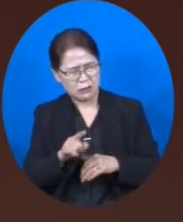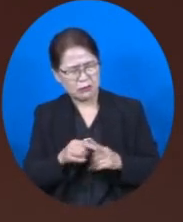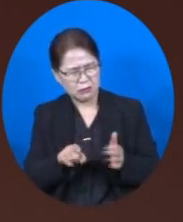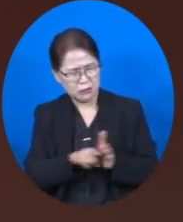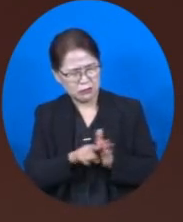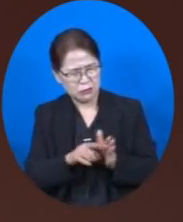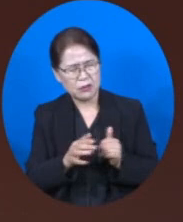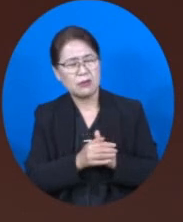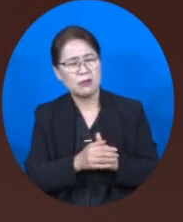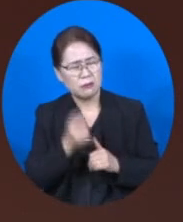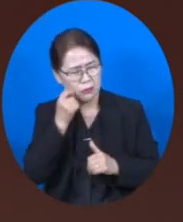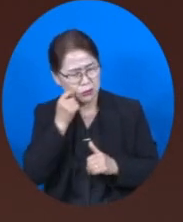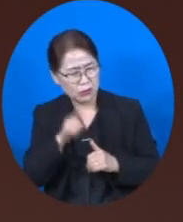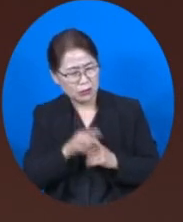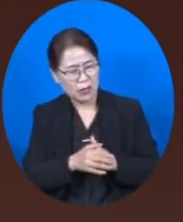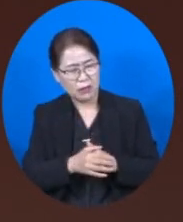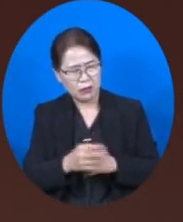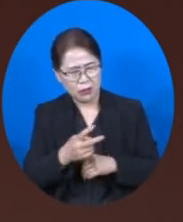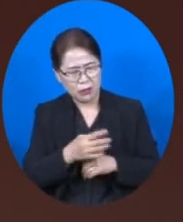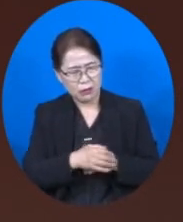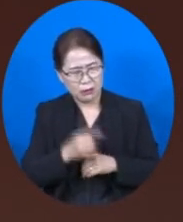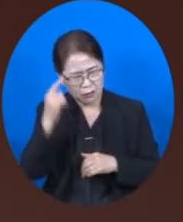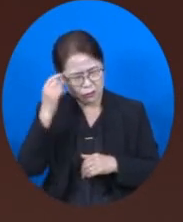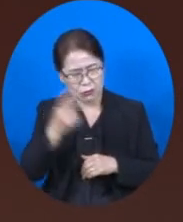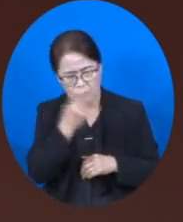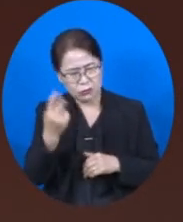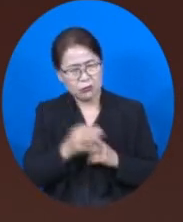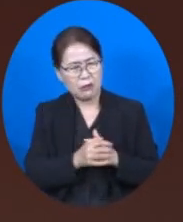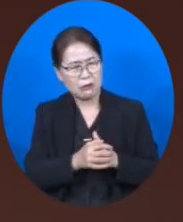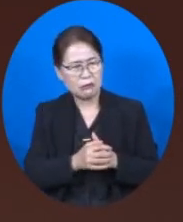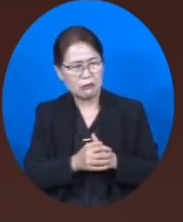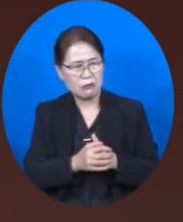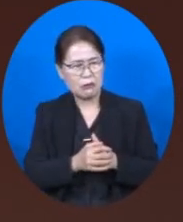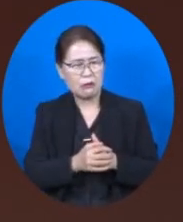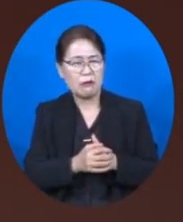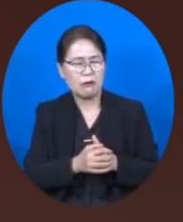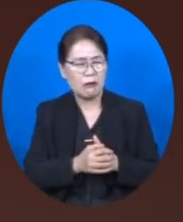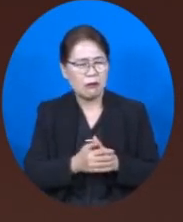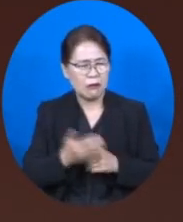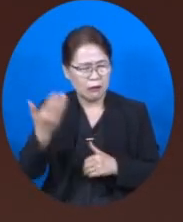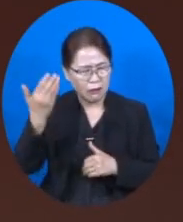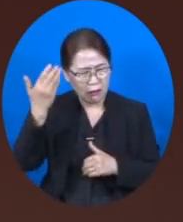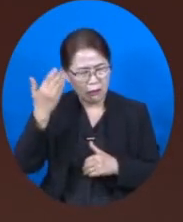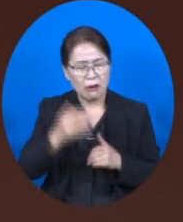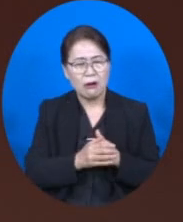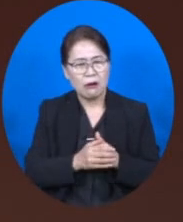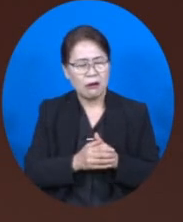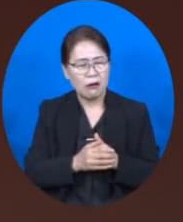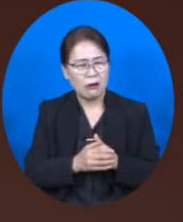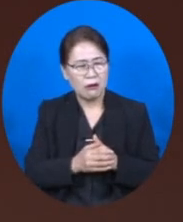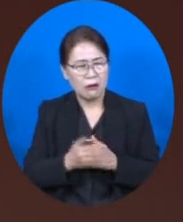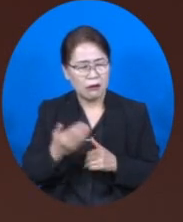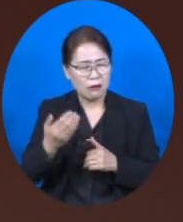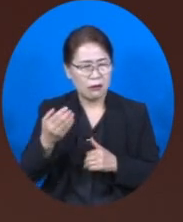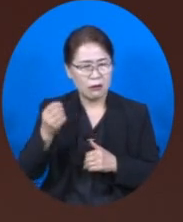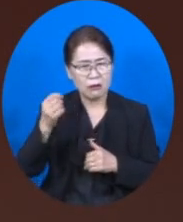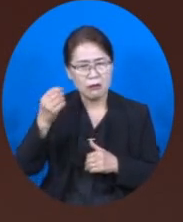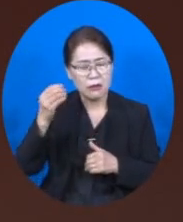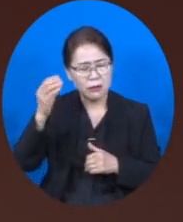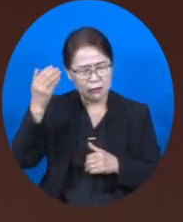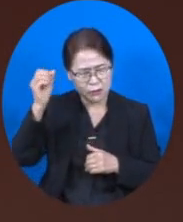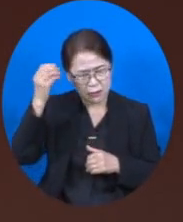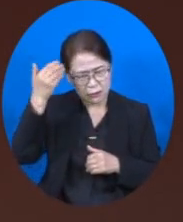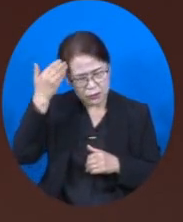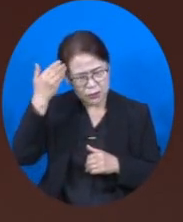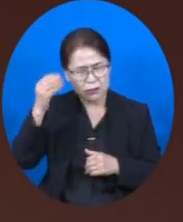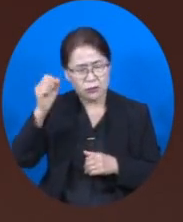자손이잖아 저 사람은 나보다 똑똑하고 많이 배우고 따지기를 잘하니까 저 사람은 절대로 예수 믿을 사람이 아니야 저 사람